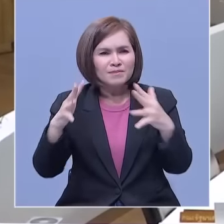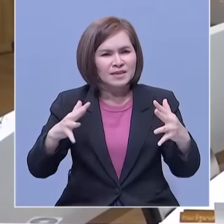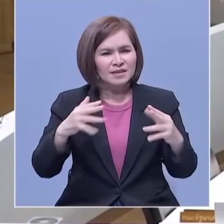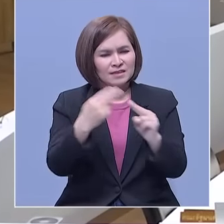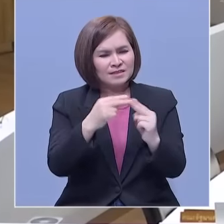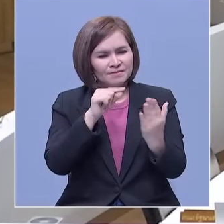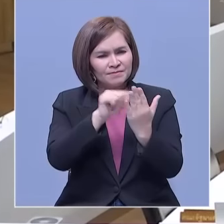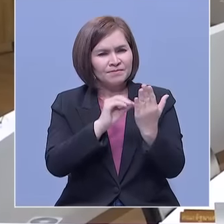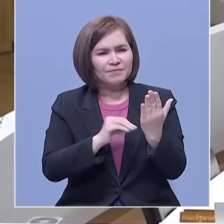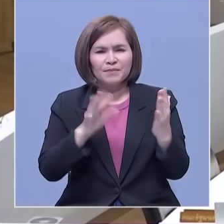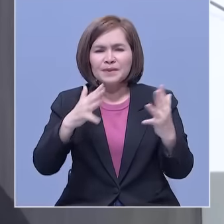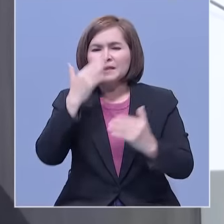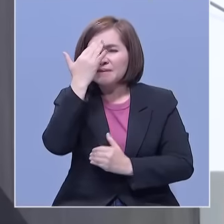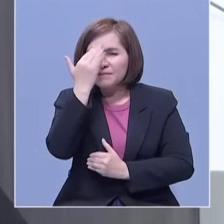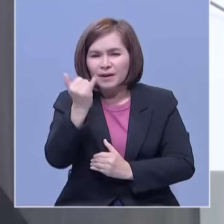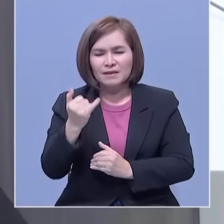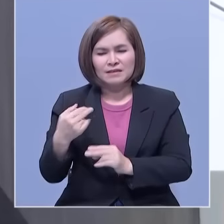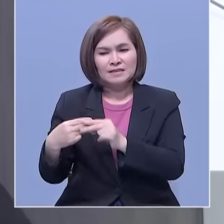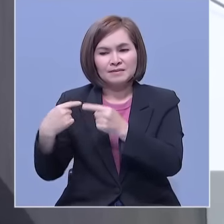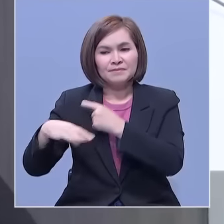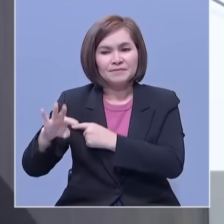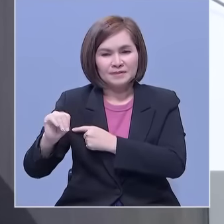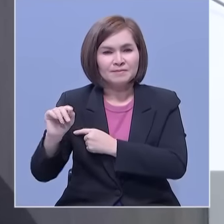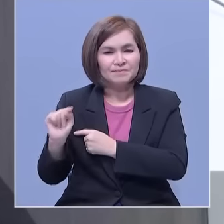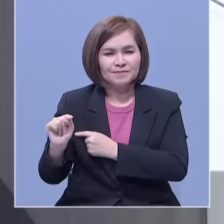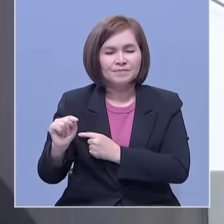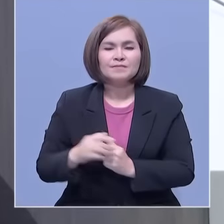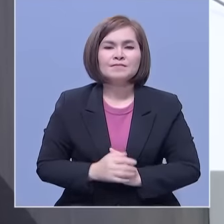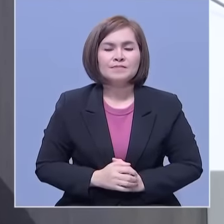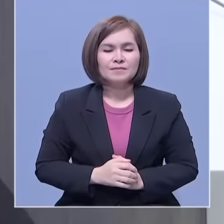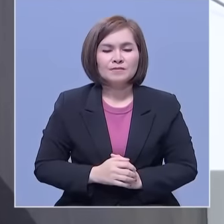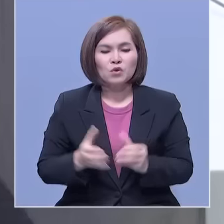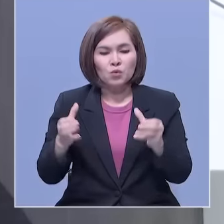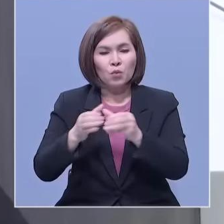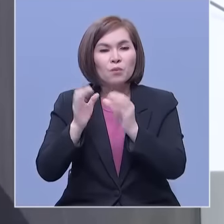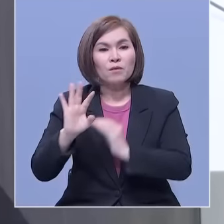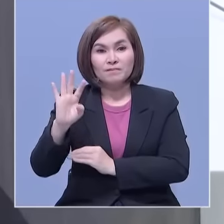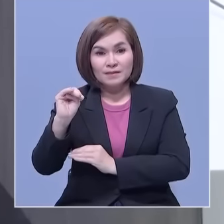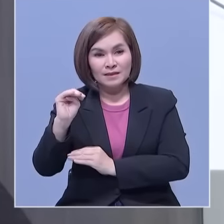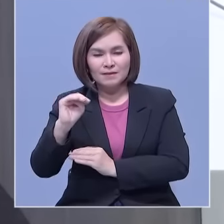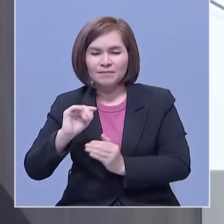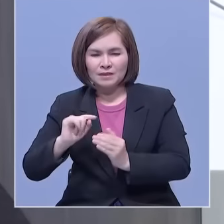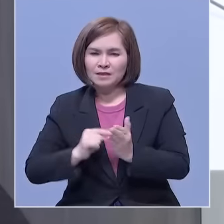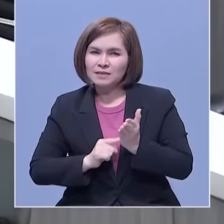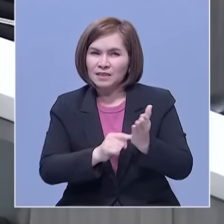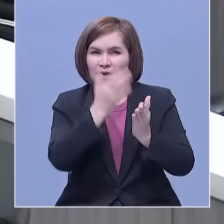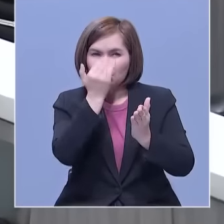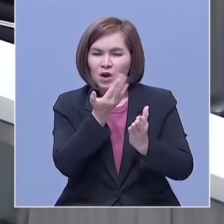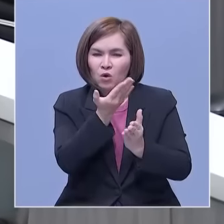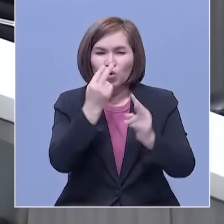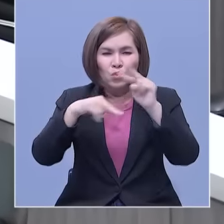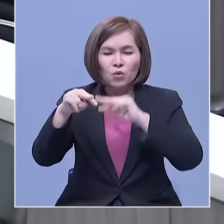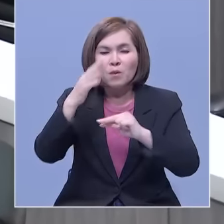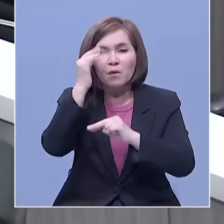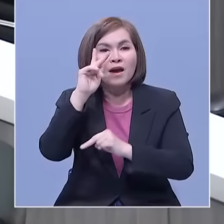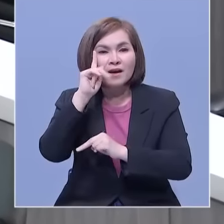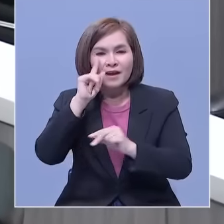เอเรื่องนี้คุณจตุพรมองว่าที่ให้ 40สวกลุ่มนี้เนี่ยเป็นคนลงมือครับเพที่